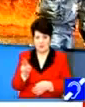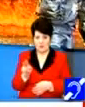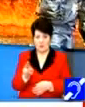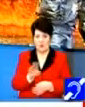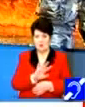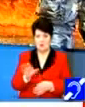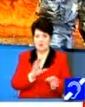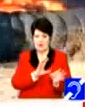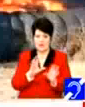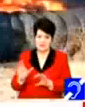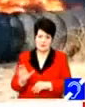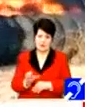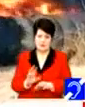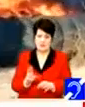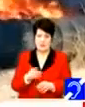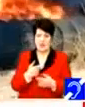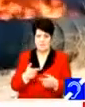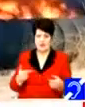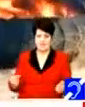era asigurată.